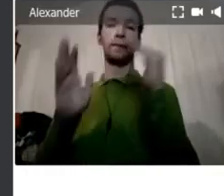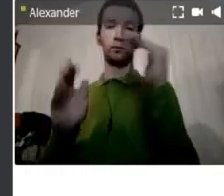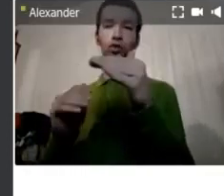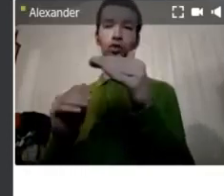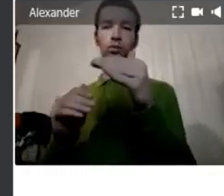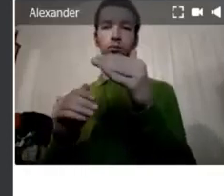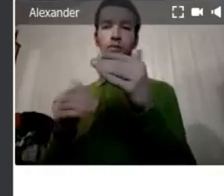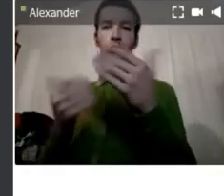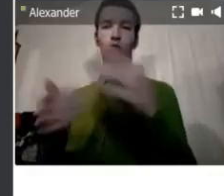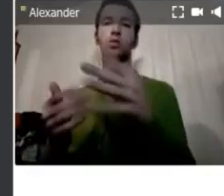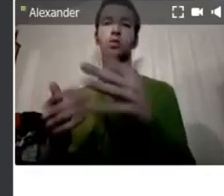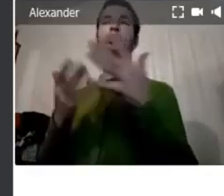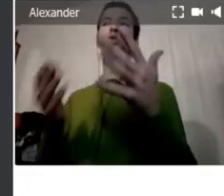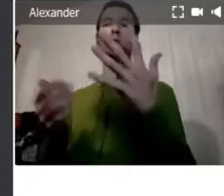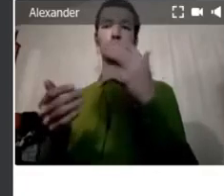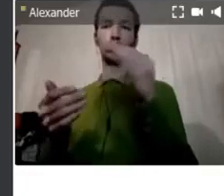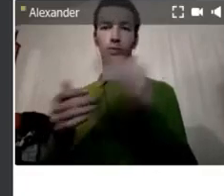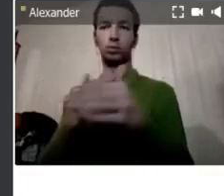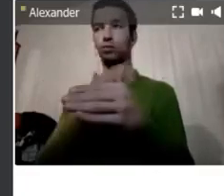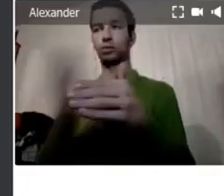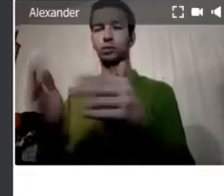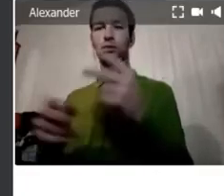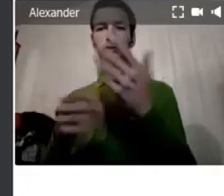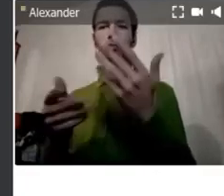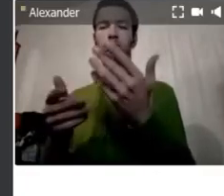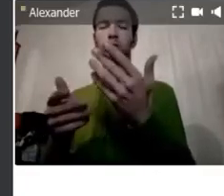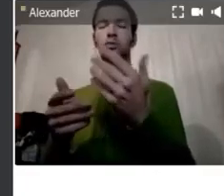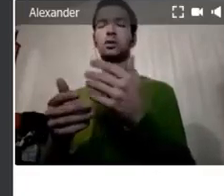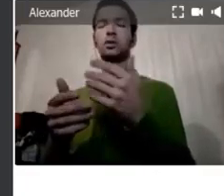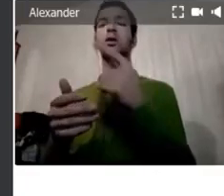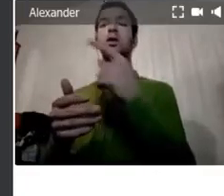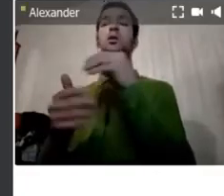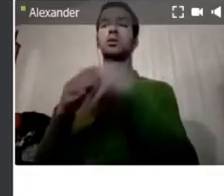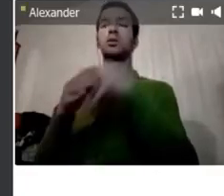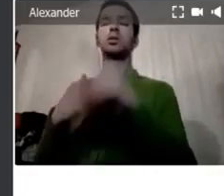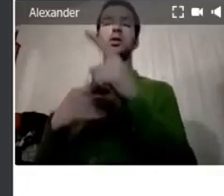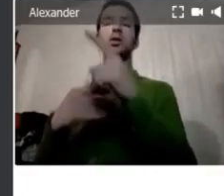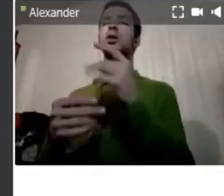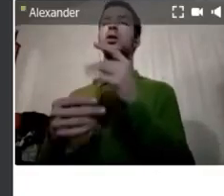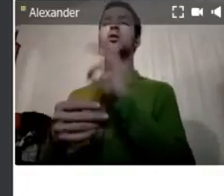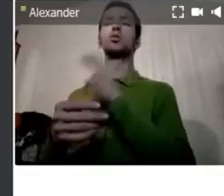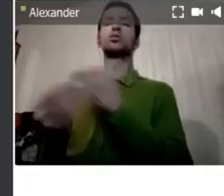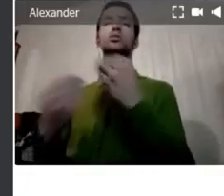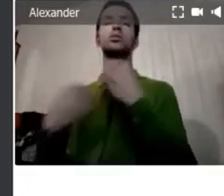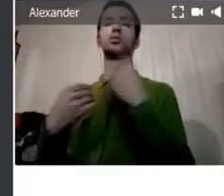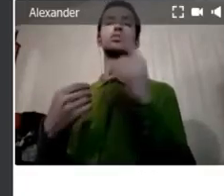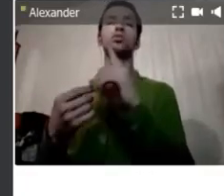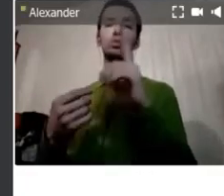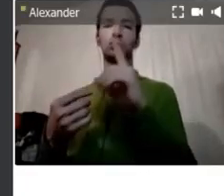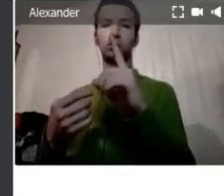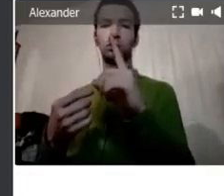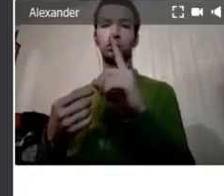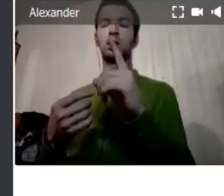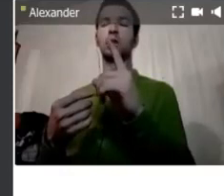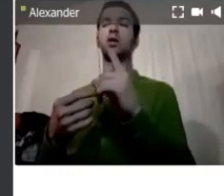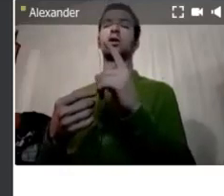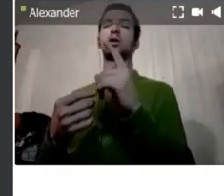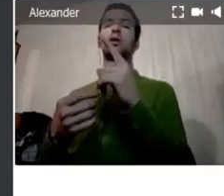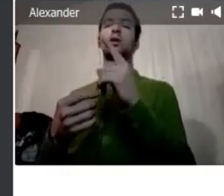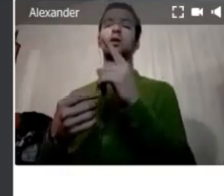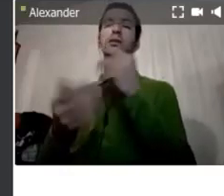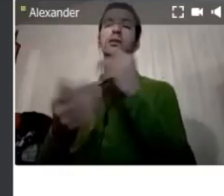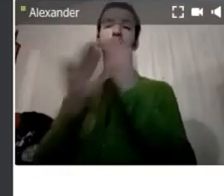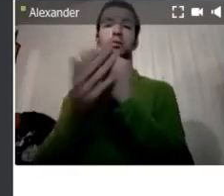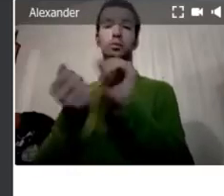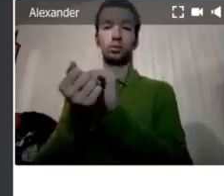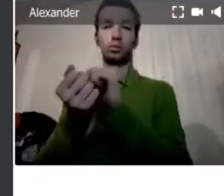происходит. За счет того, что начисляется 12% годовых, вот здесь о них количество ценных бумаг, ну и плюс